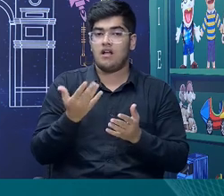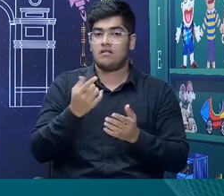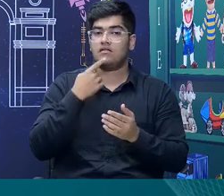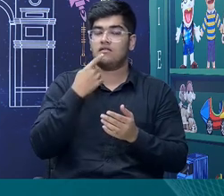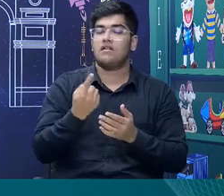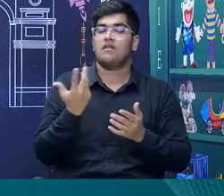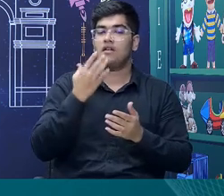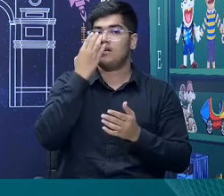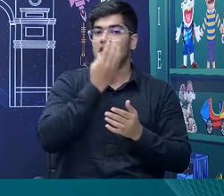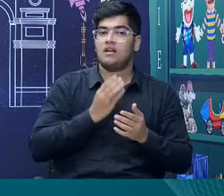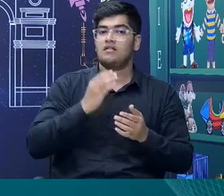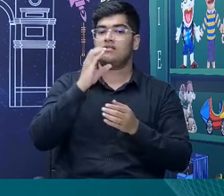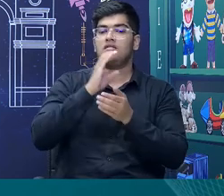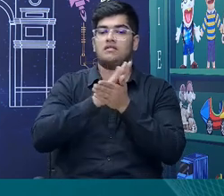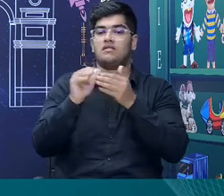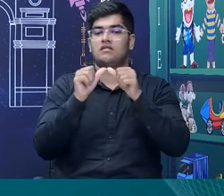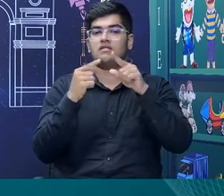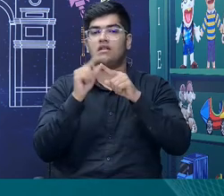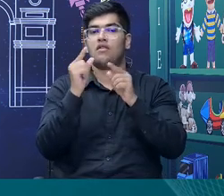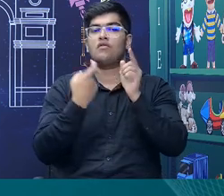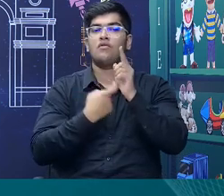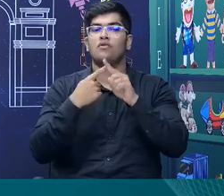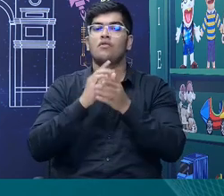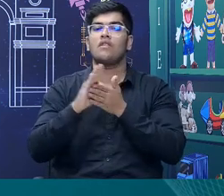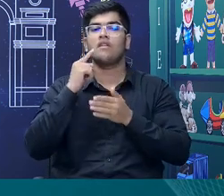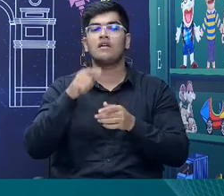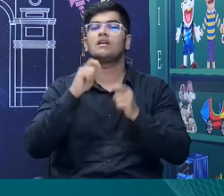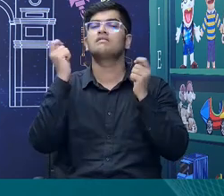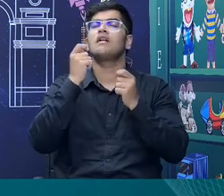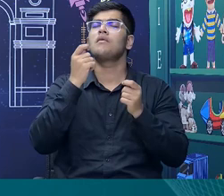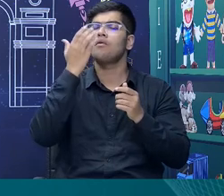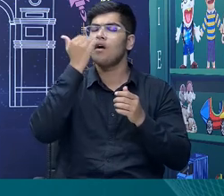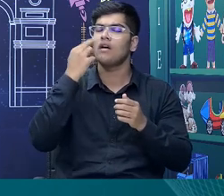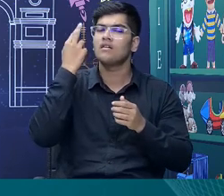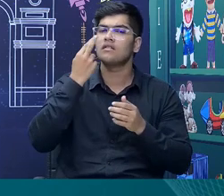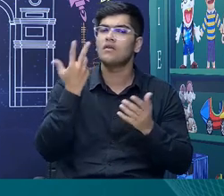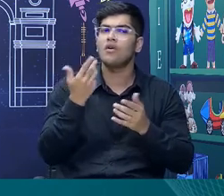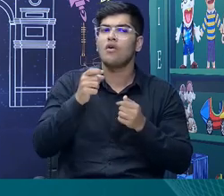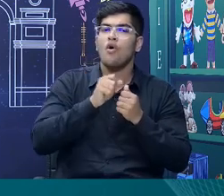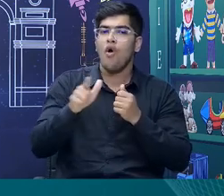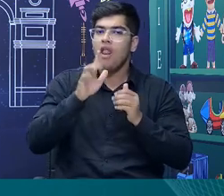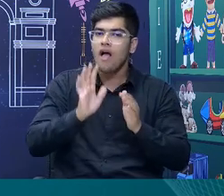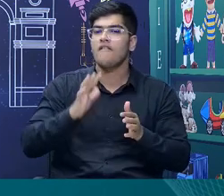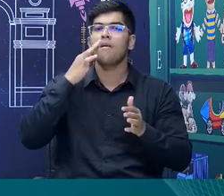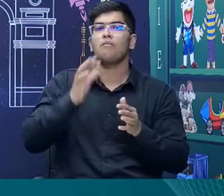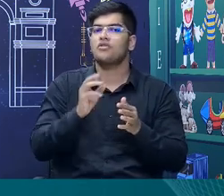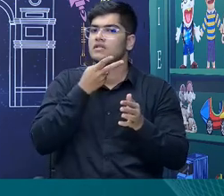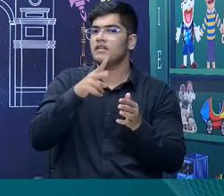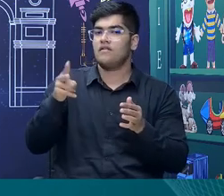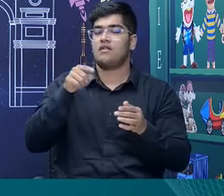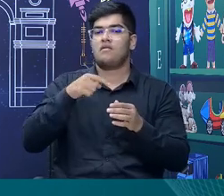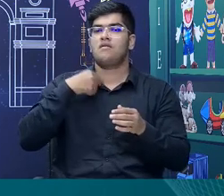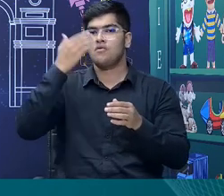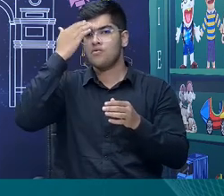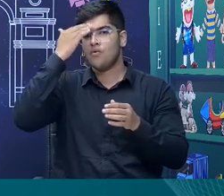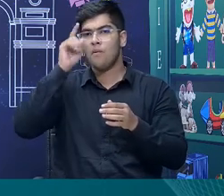चतुर्थी जो है वो हम मानते क्यों हैं और हर चीज का कोई एक साइनिफिकेंस होता है तो ये जानना बहुत जरूरी है